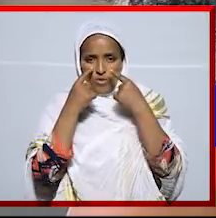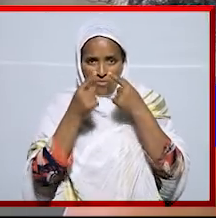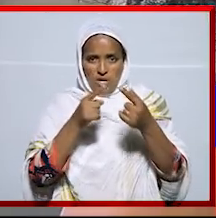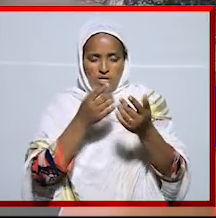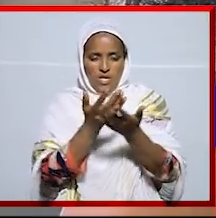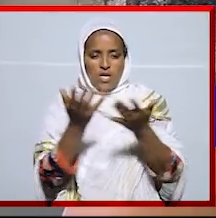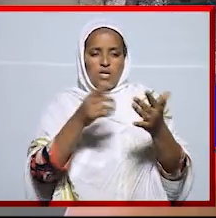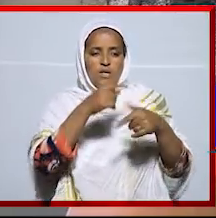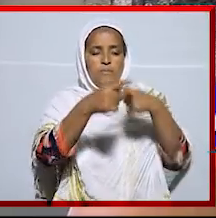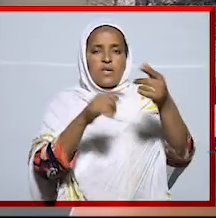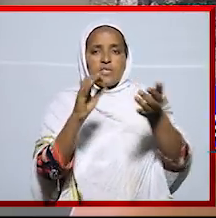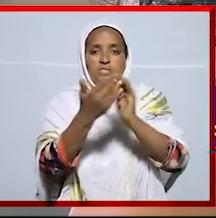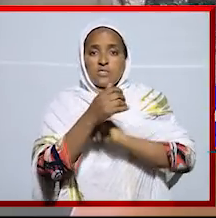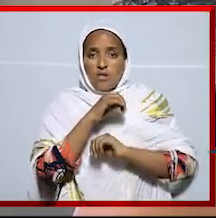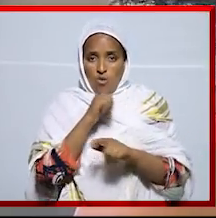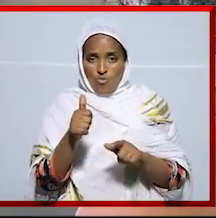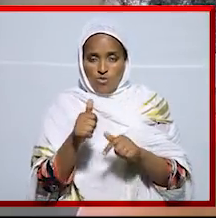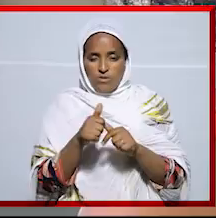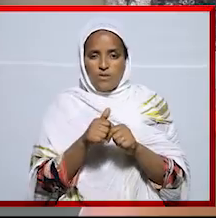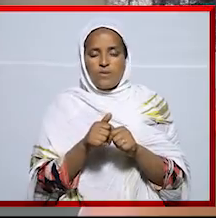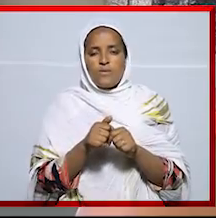አይቶ የሚሄድ ነገር ሳይሆን